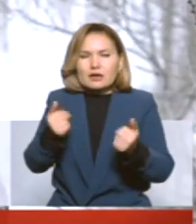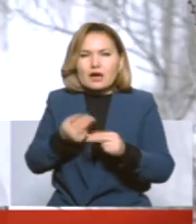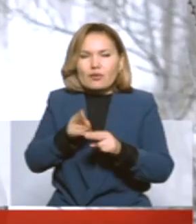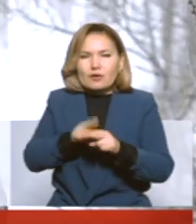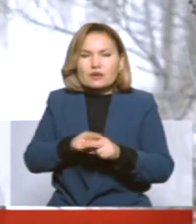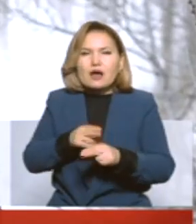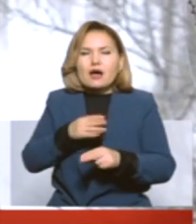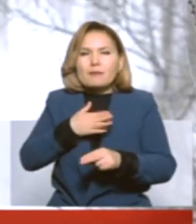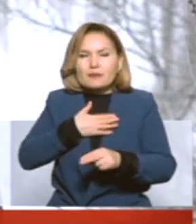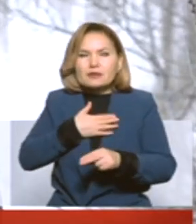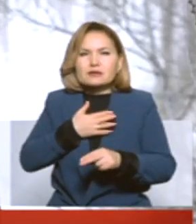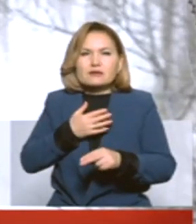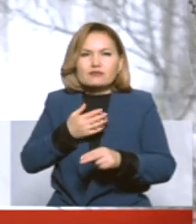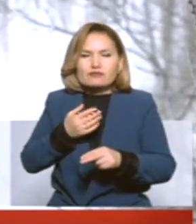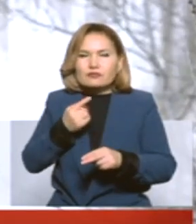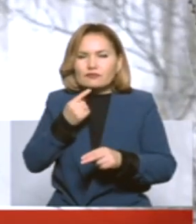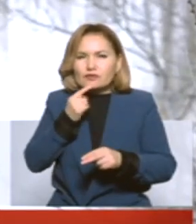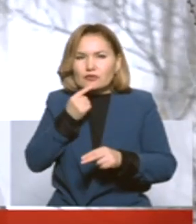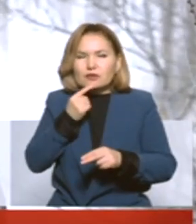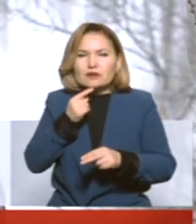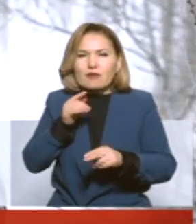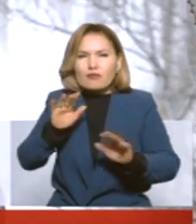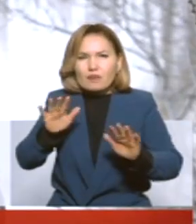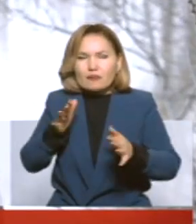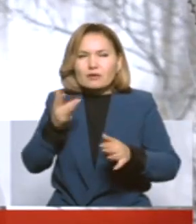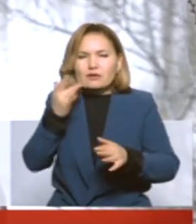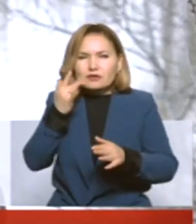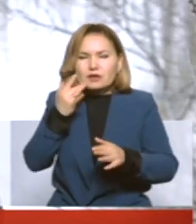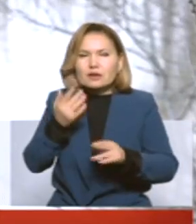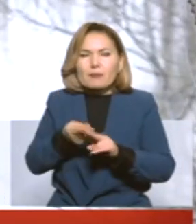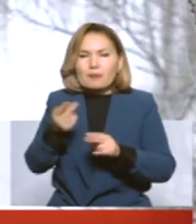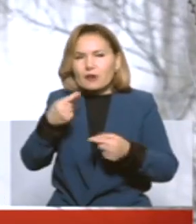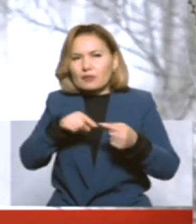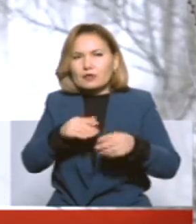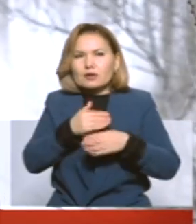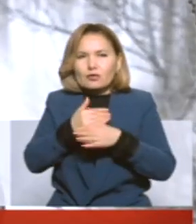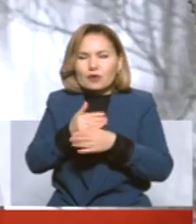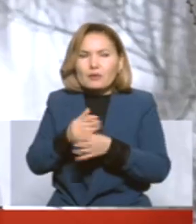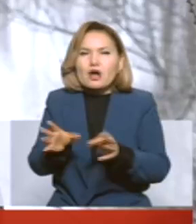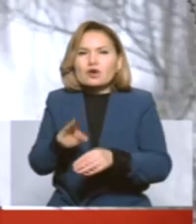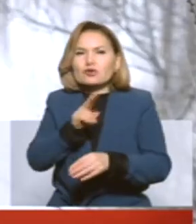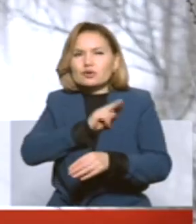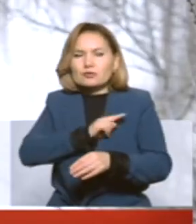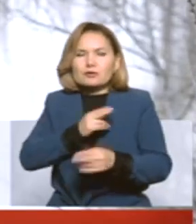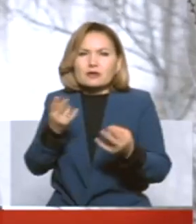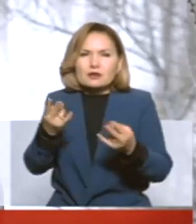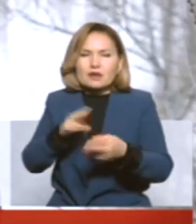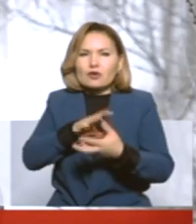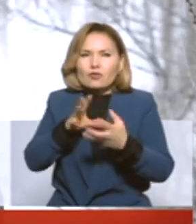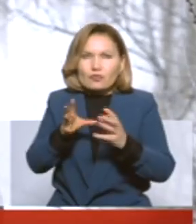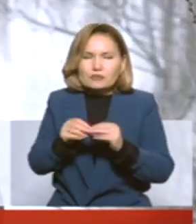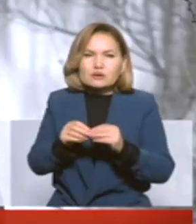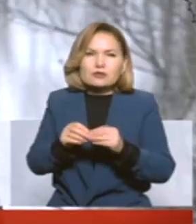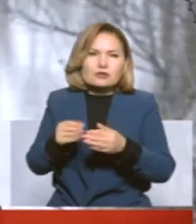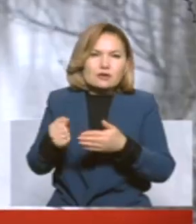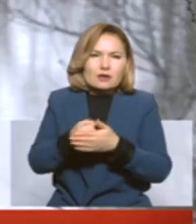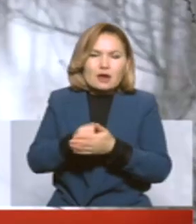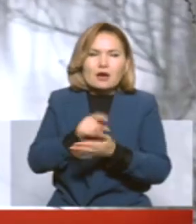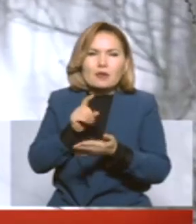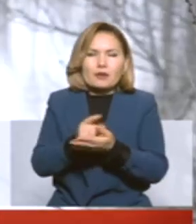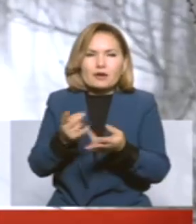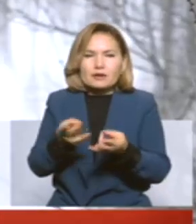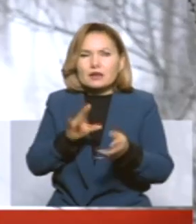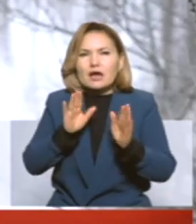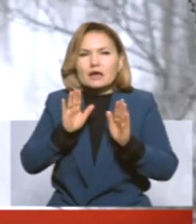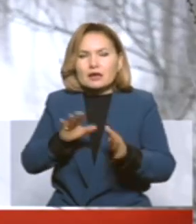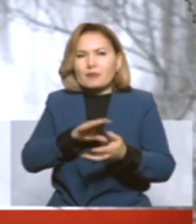сын сағаты туды. Бұндай сәтте біз алауыздықты қойып, алтау ала болса ауызда кетеді, төртеу түгел болса төбедей келеді деген. Тек